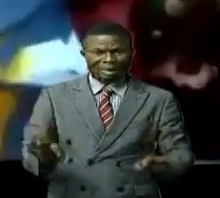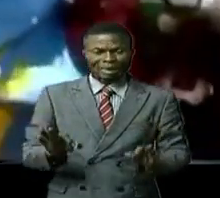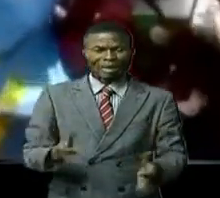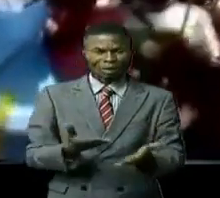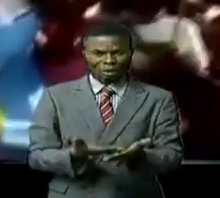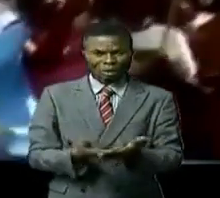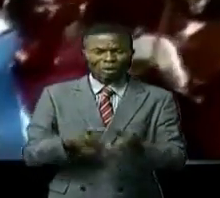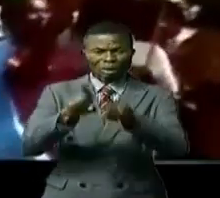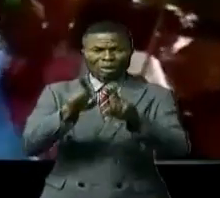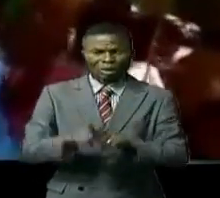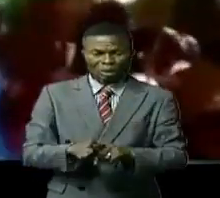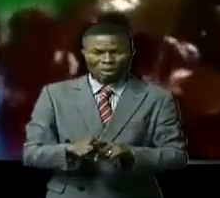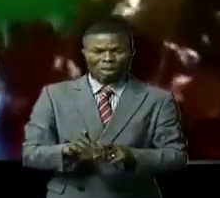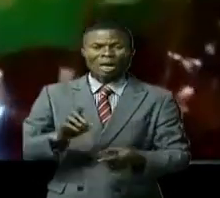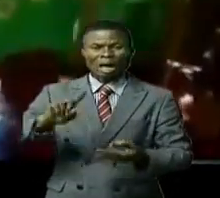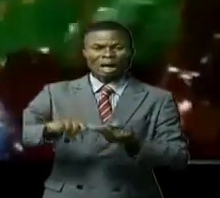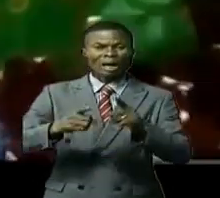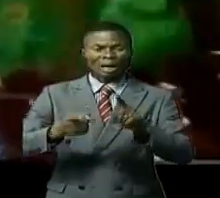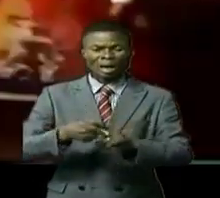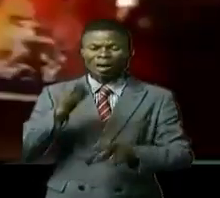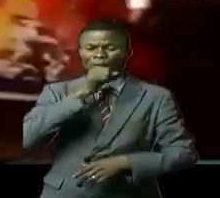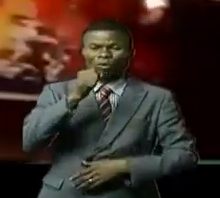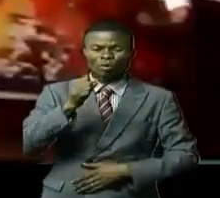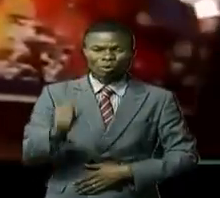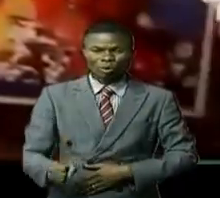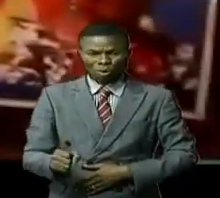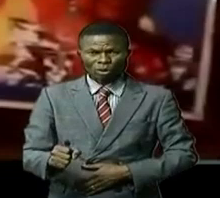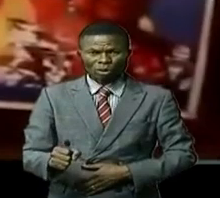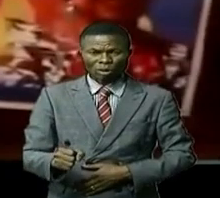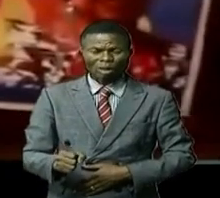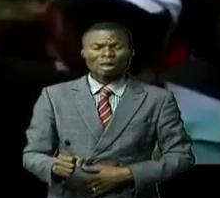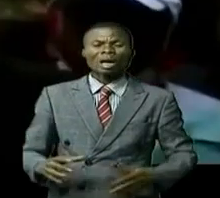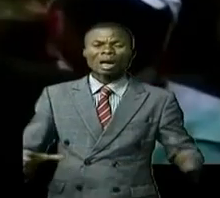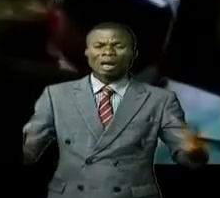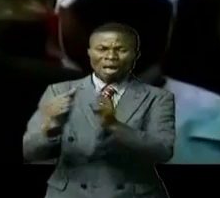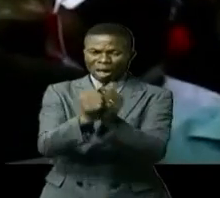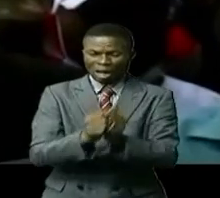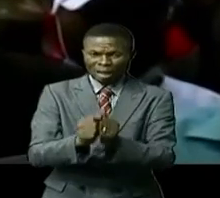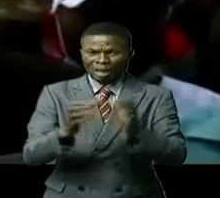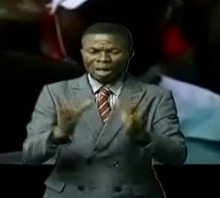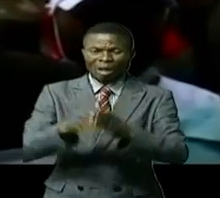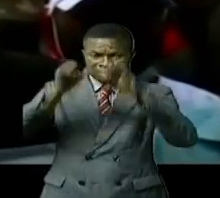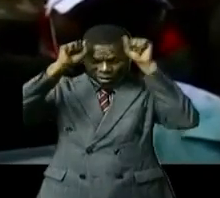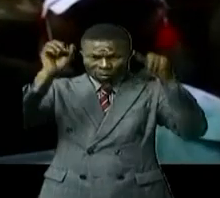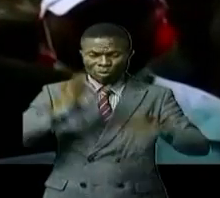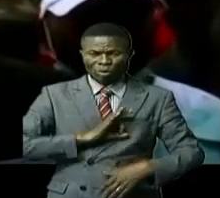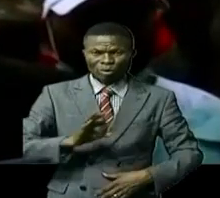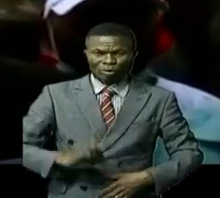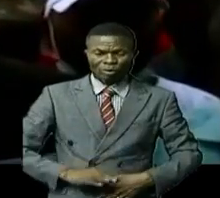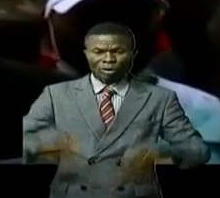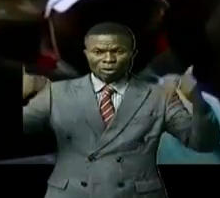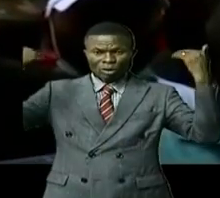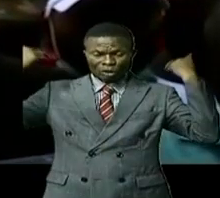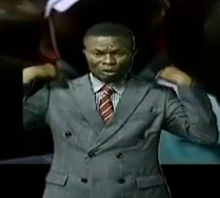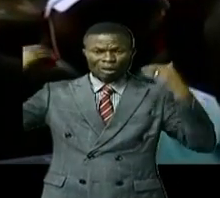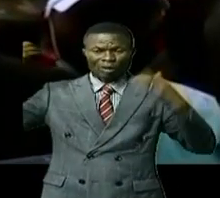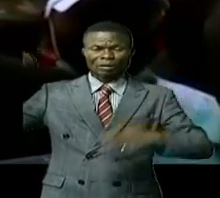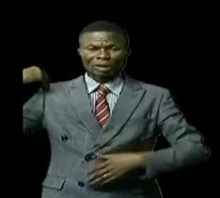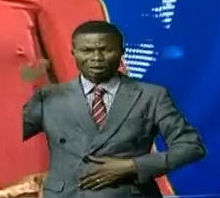ainsi que nos aïeux et ancêtres, sont ensemble avec le président de la République, chef de l'État.